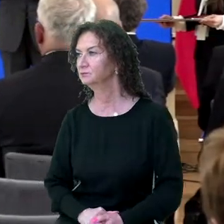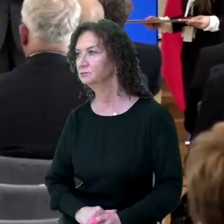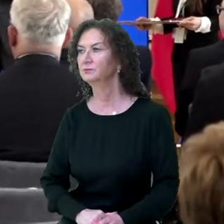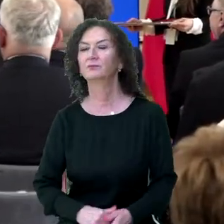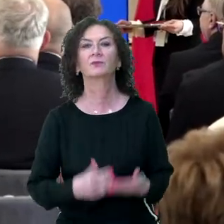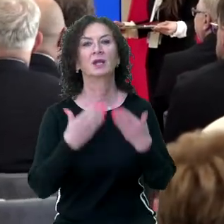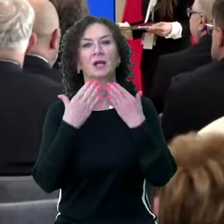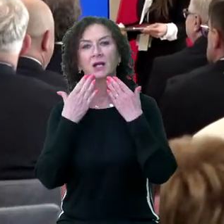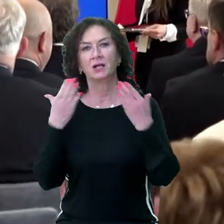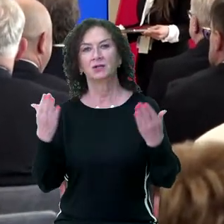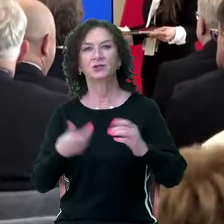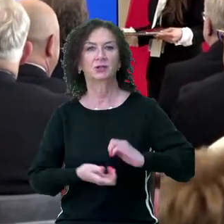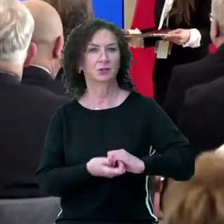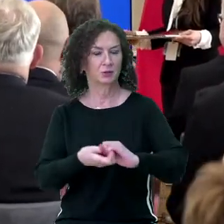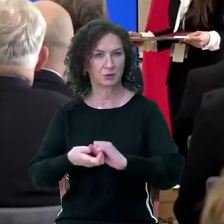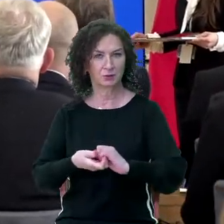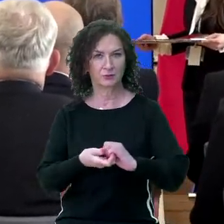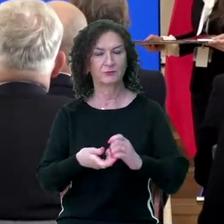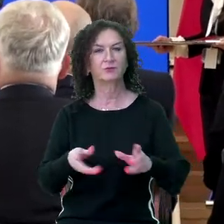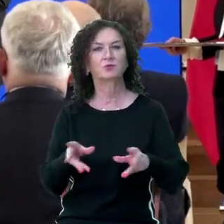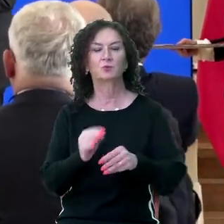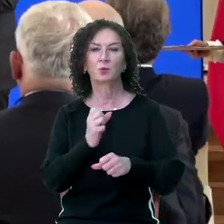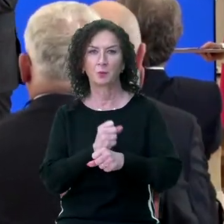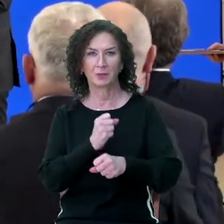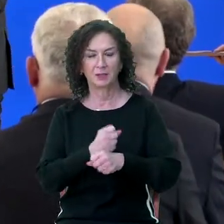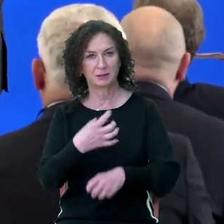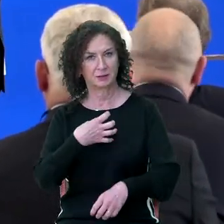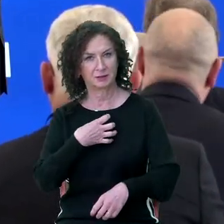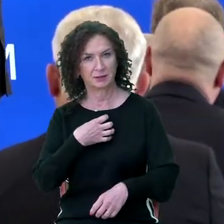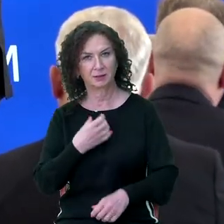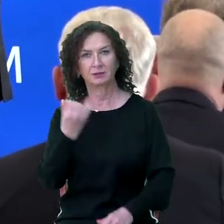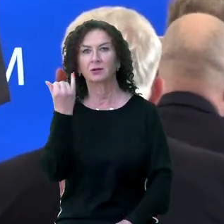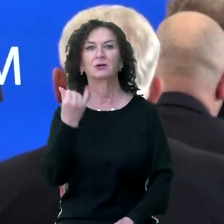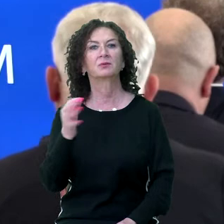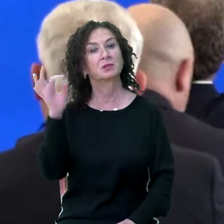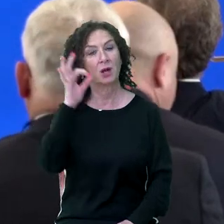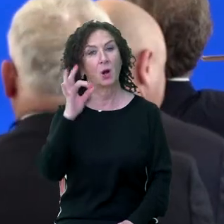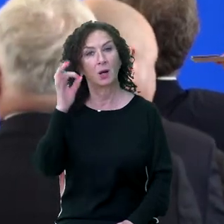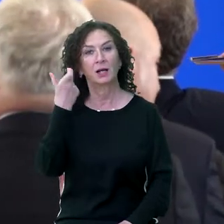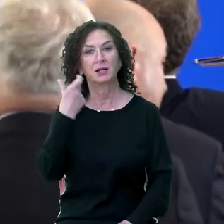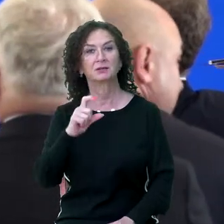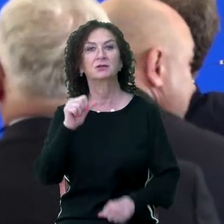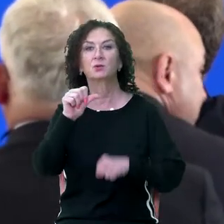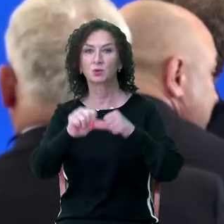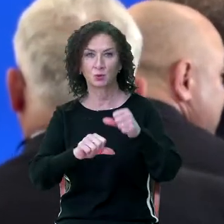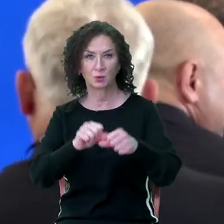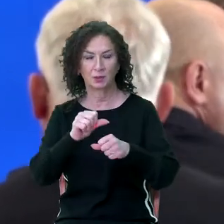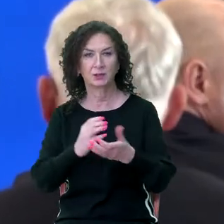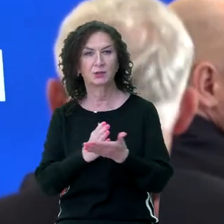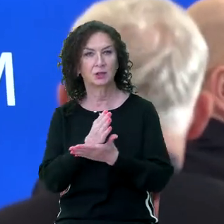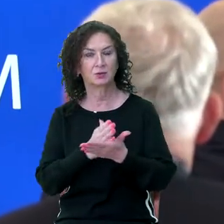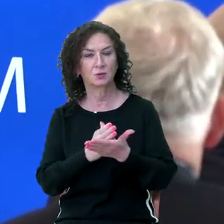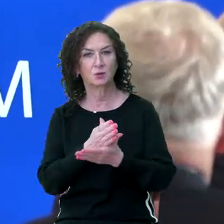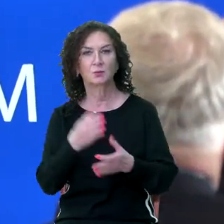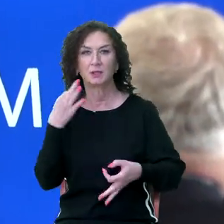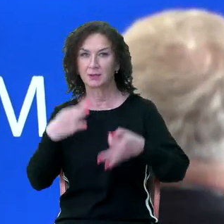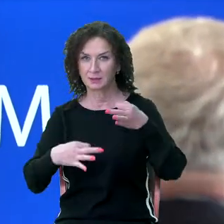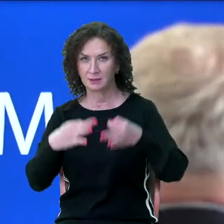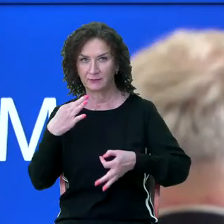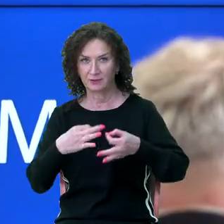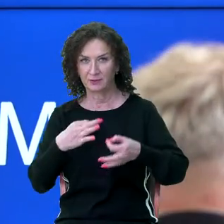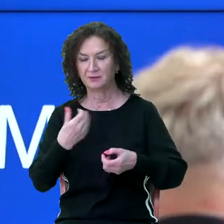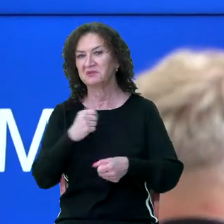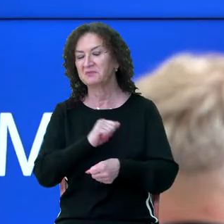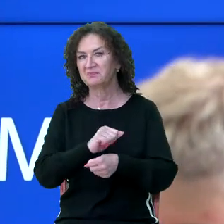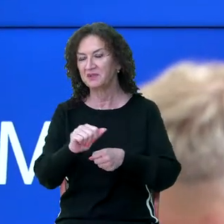Dzięki współpracy z panem dyrektorem przy okazji stulecia służby cywilnej powstał pamiątkowy album i wystawa,